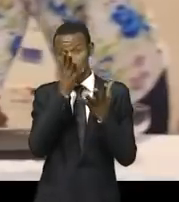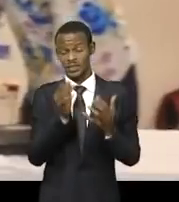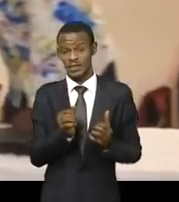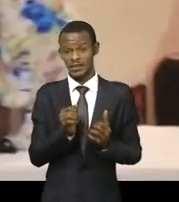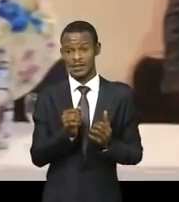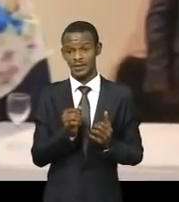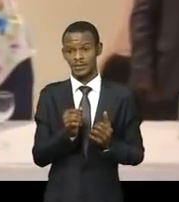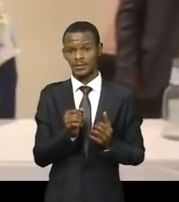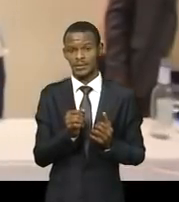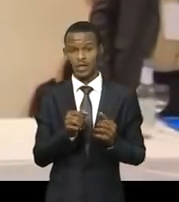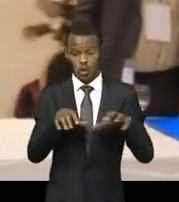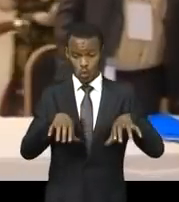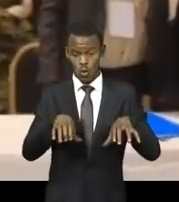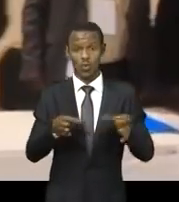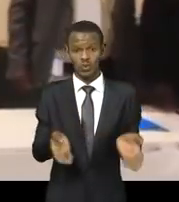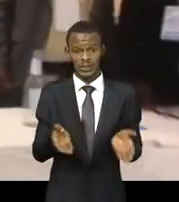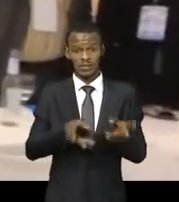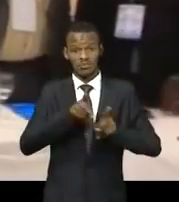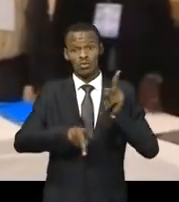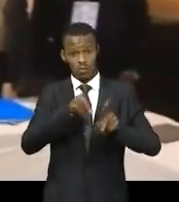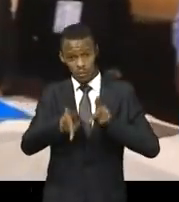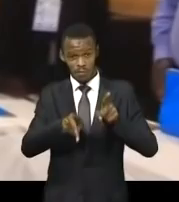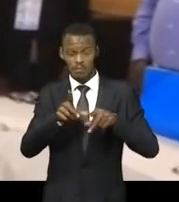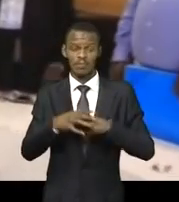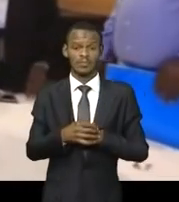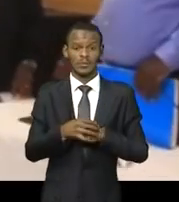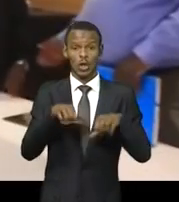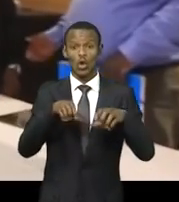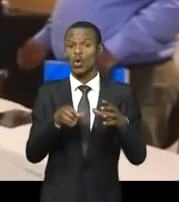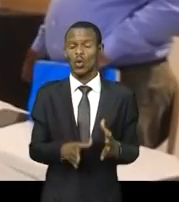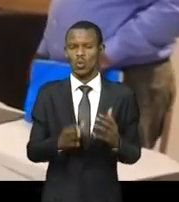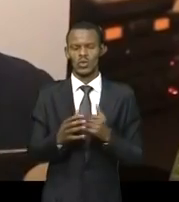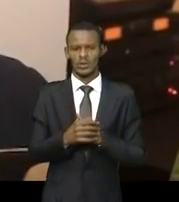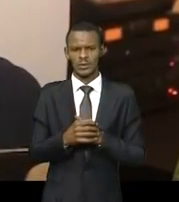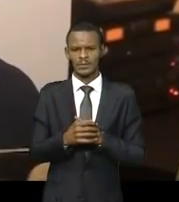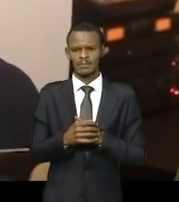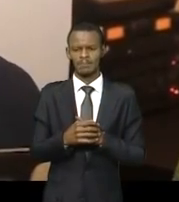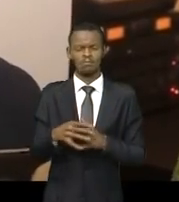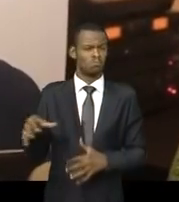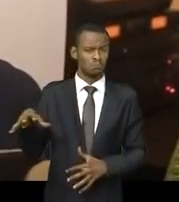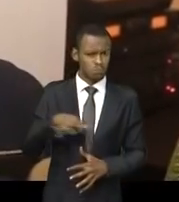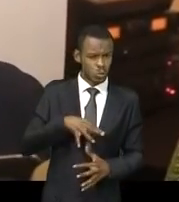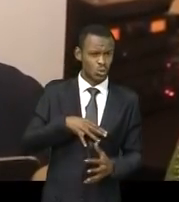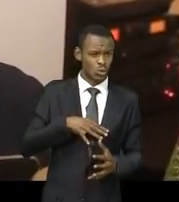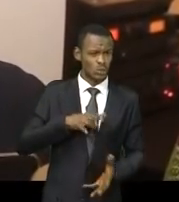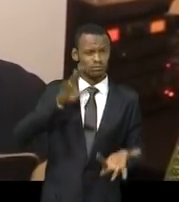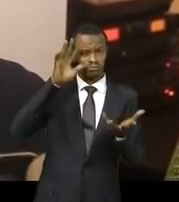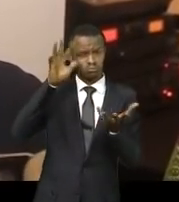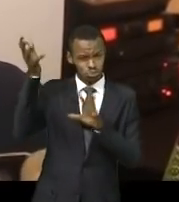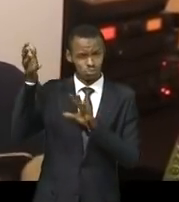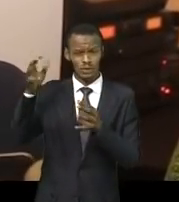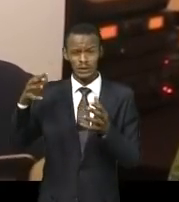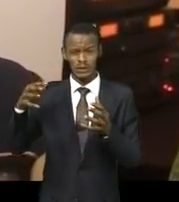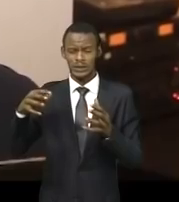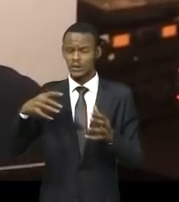le peuple congolais a connu des affres, a connu des atrocités à cause